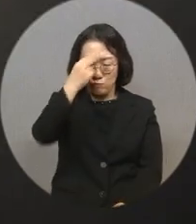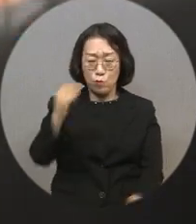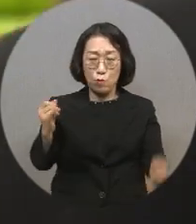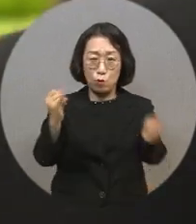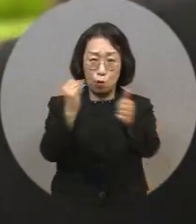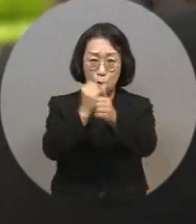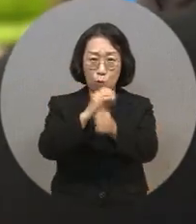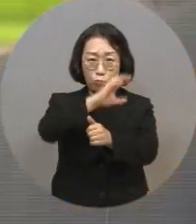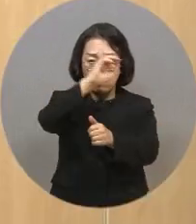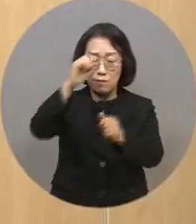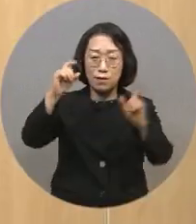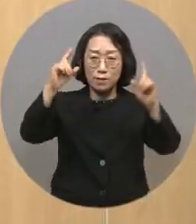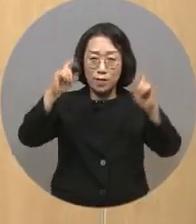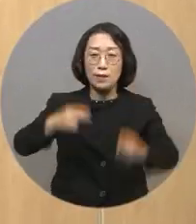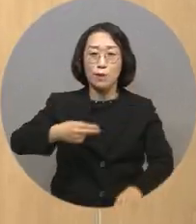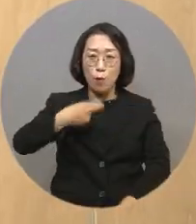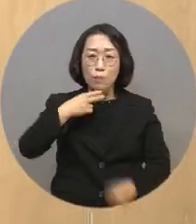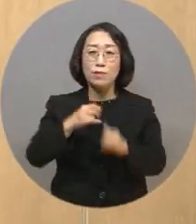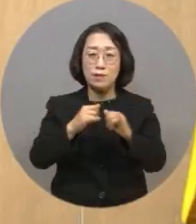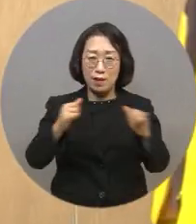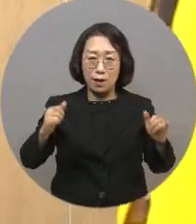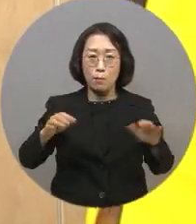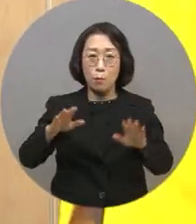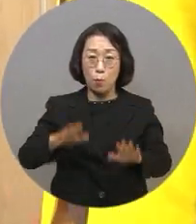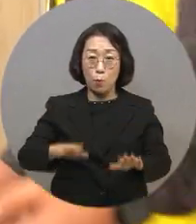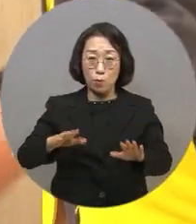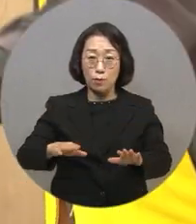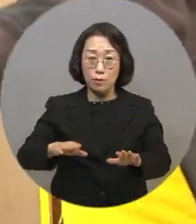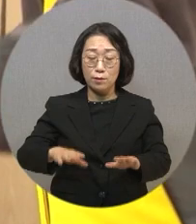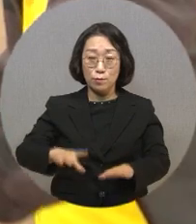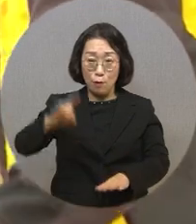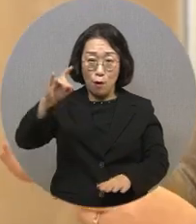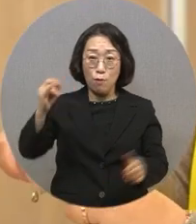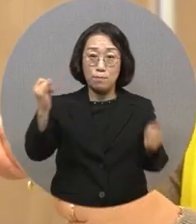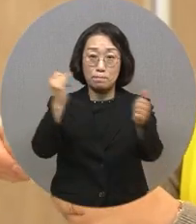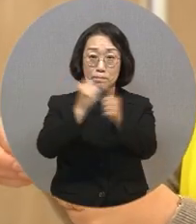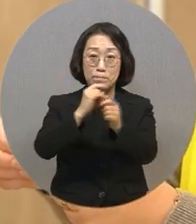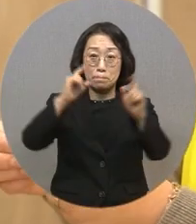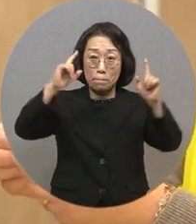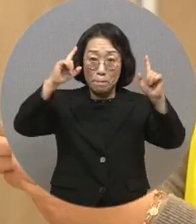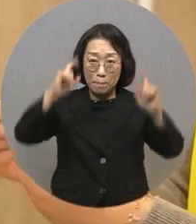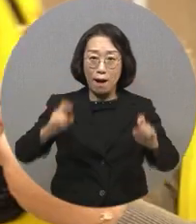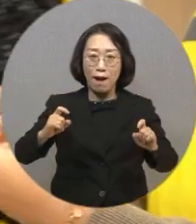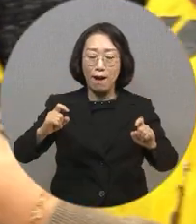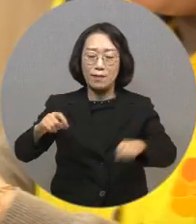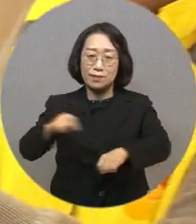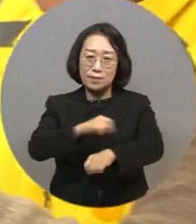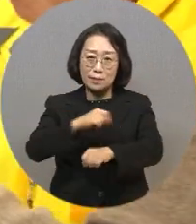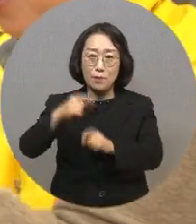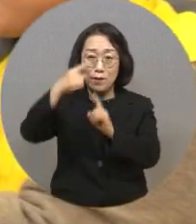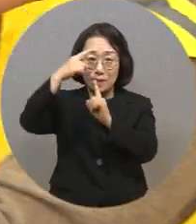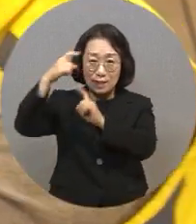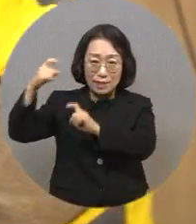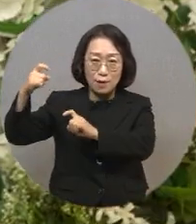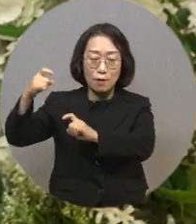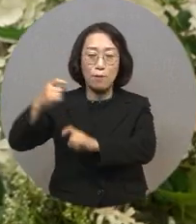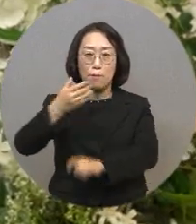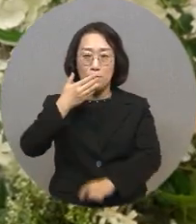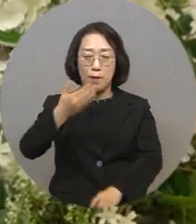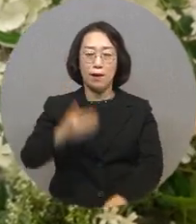사진을 촬영하지 못했던 분들로 이번 촬영을 통해 생애 최고의 순간을 사진으로 남길 수